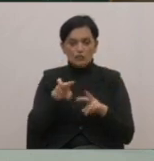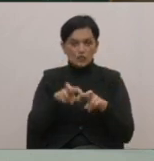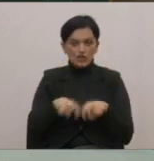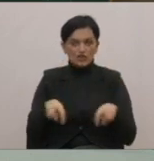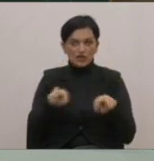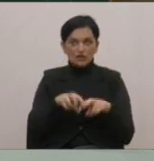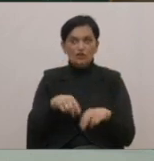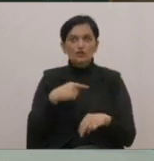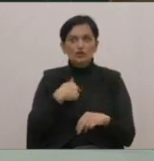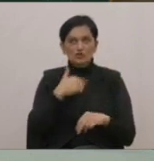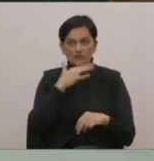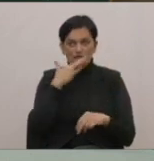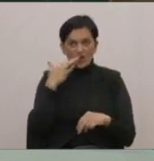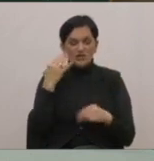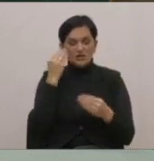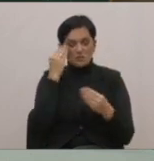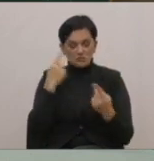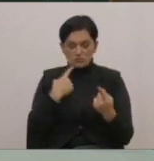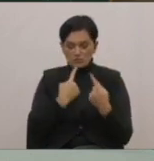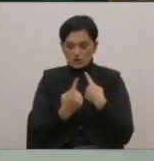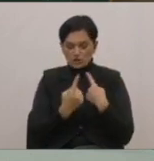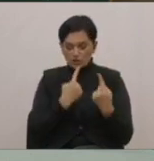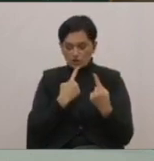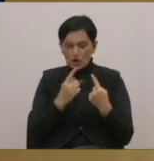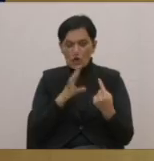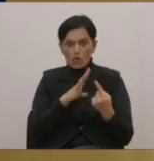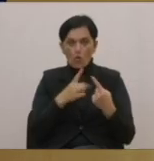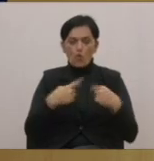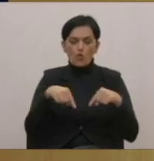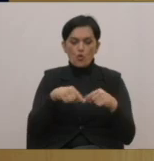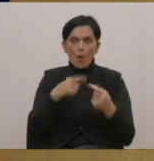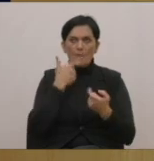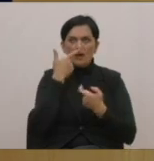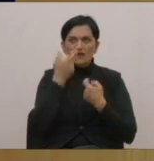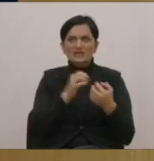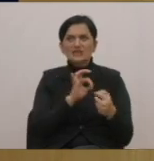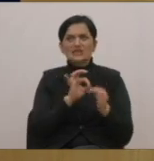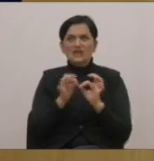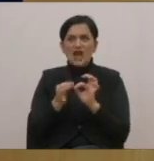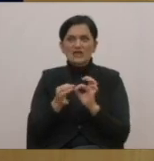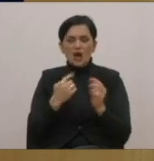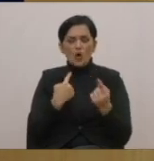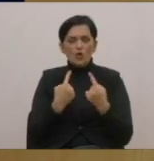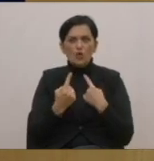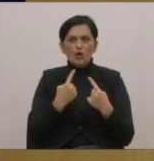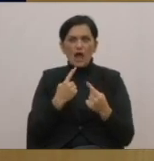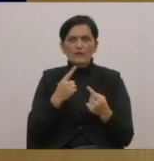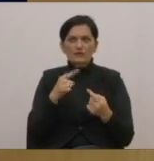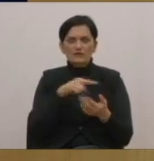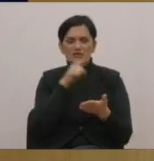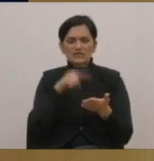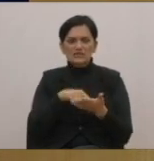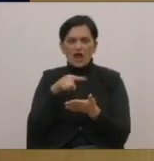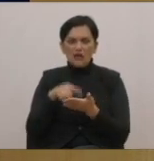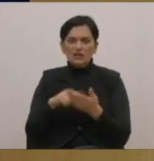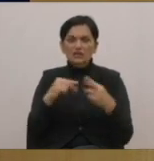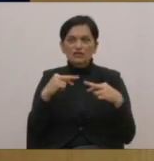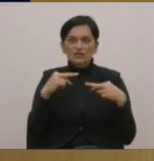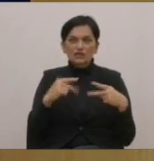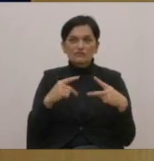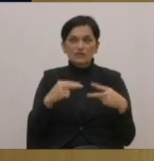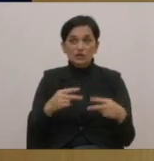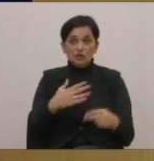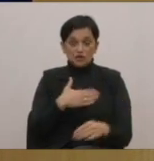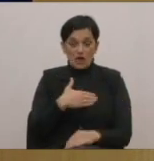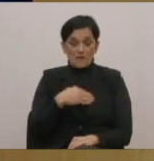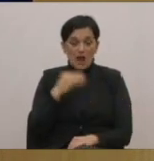amaze ara erti mjeloba konia komitetebze, ravit detalurat gaviare, titkmis qvela sakitxi, qvela isulileba, romelis ari